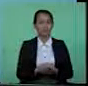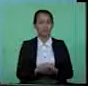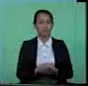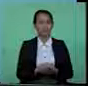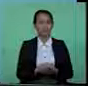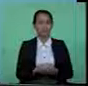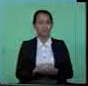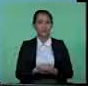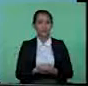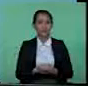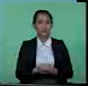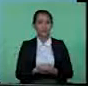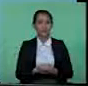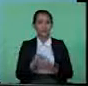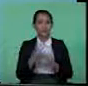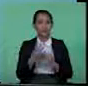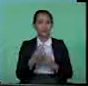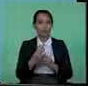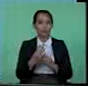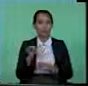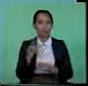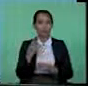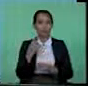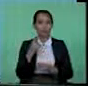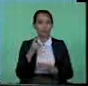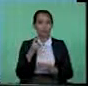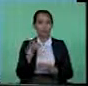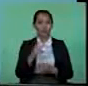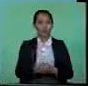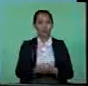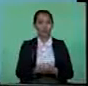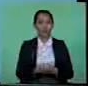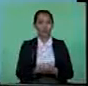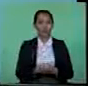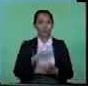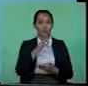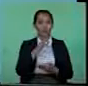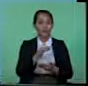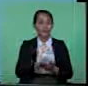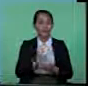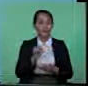Birinchi ishda biz 14 ni 102 ga ko'paytirib olamiz. Natija